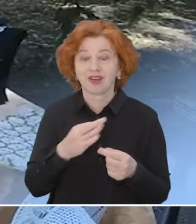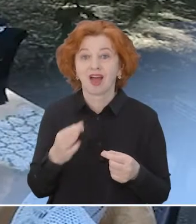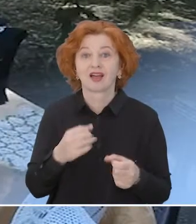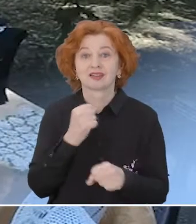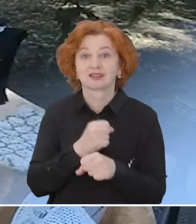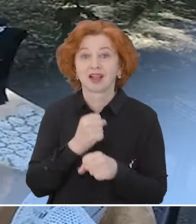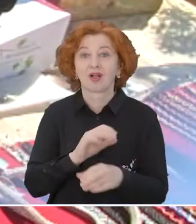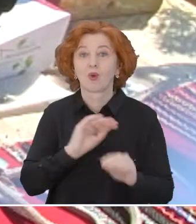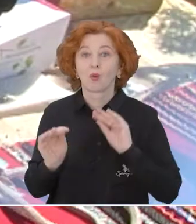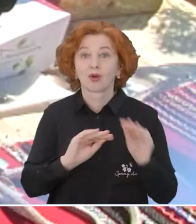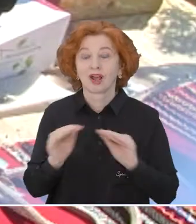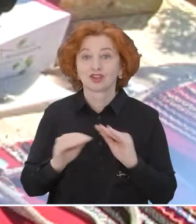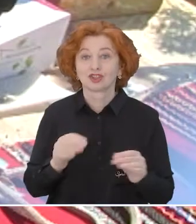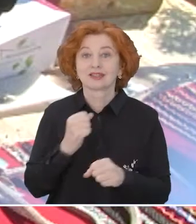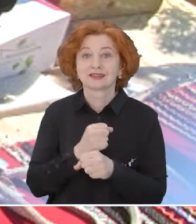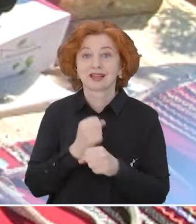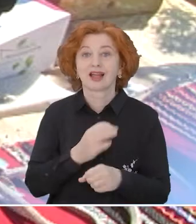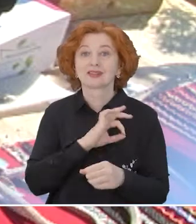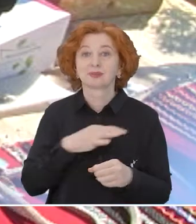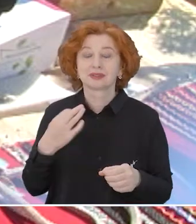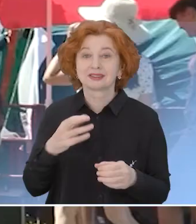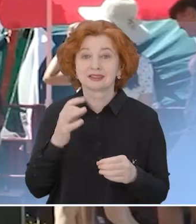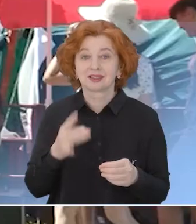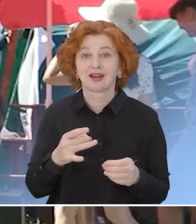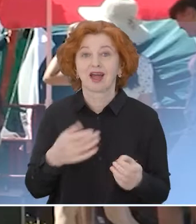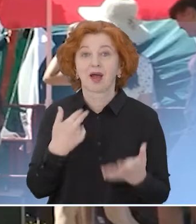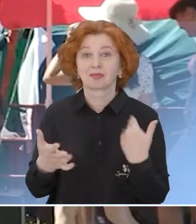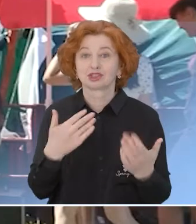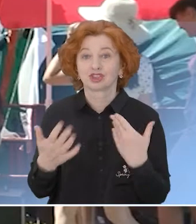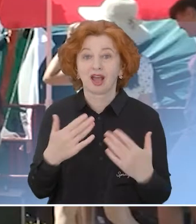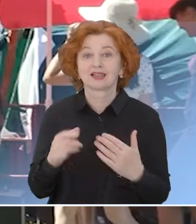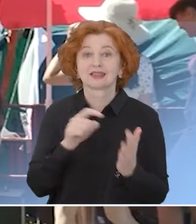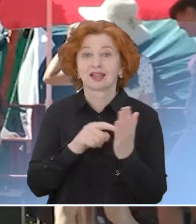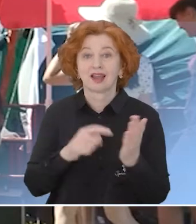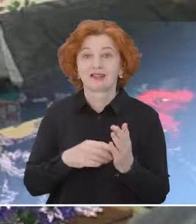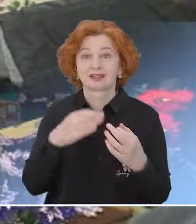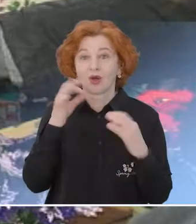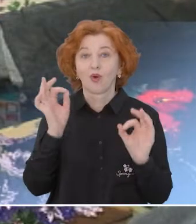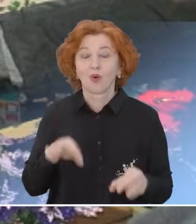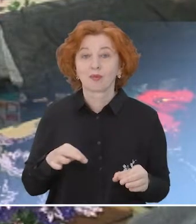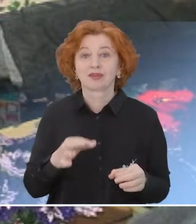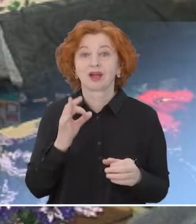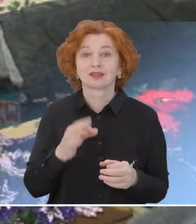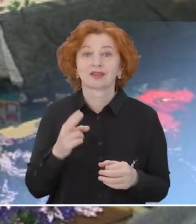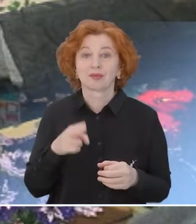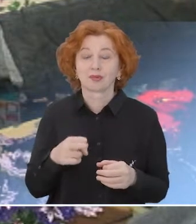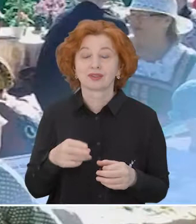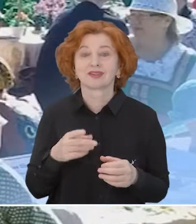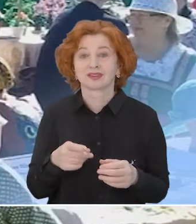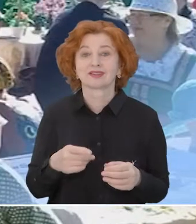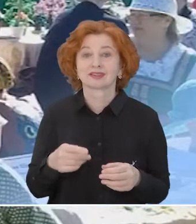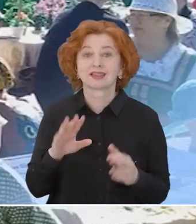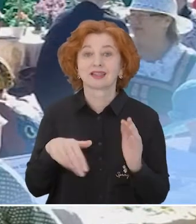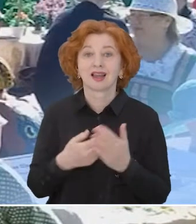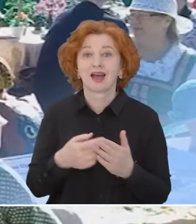вышивают, создают поделки, украшения, изделия из бисера, а также общаются и делятся опытом. Оксана Польникова,